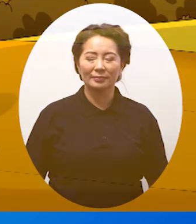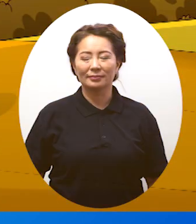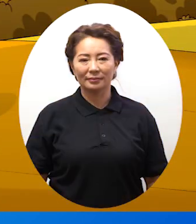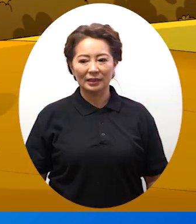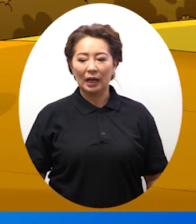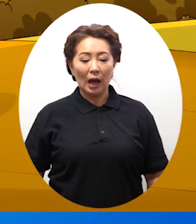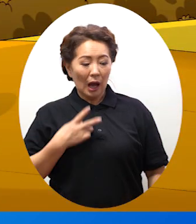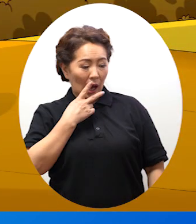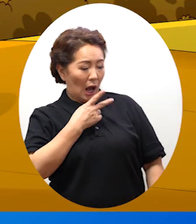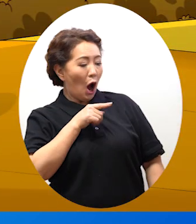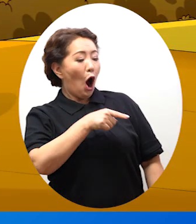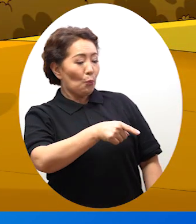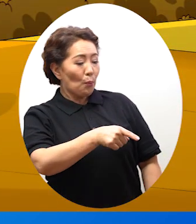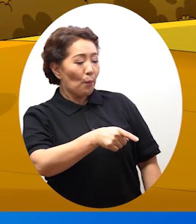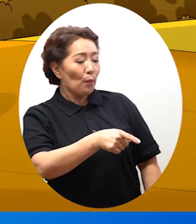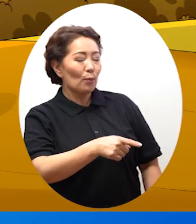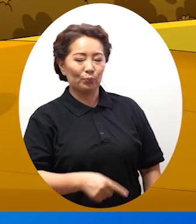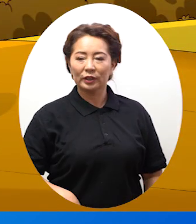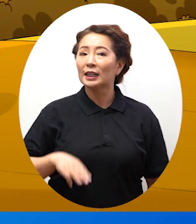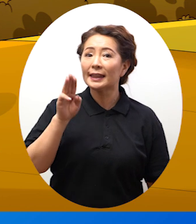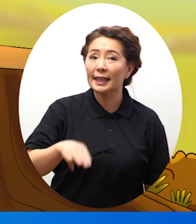Тэр мөн байх шүү гэн. Тийм байна.